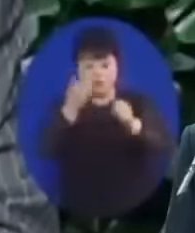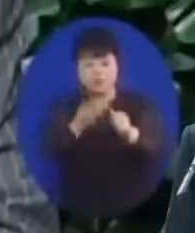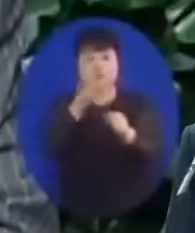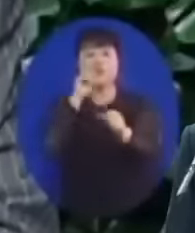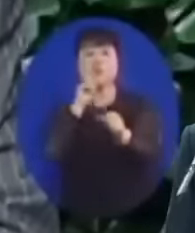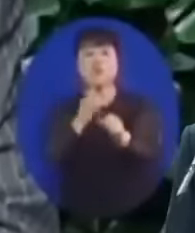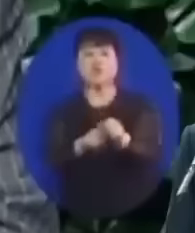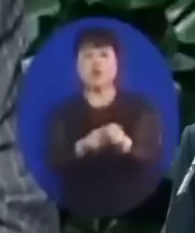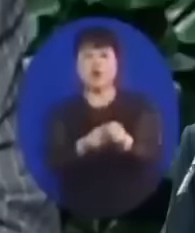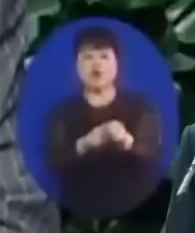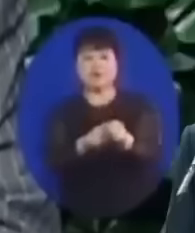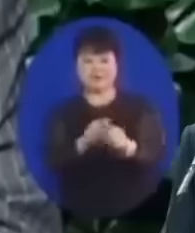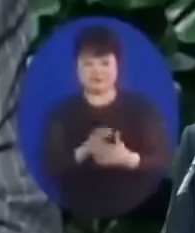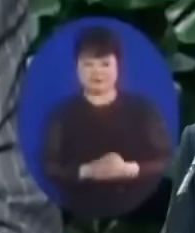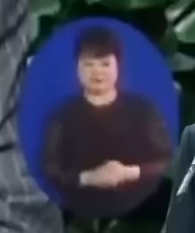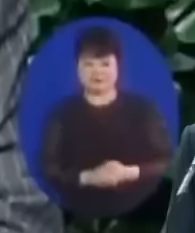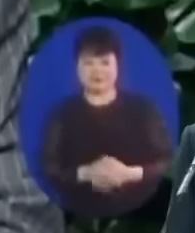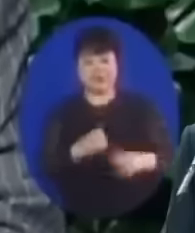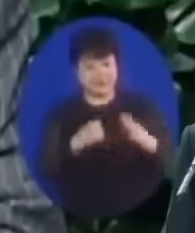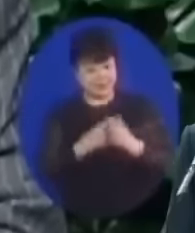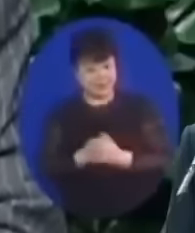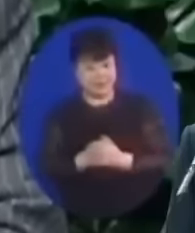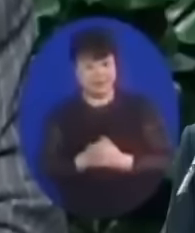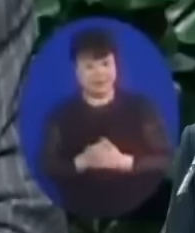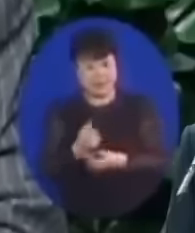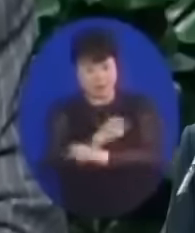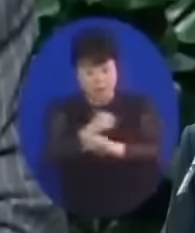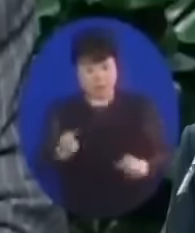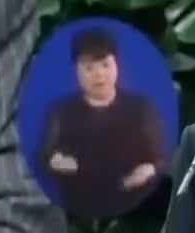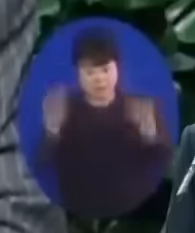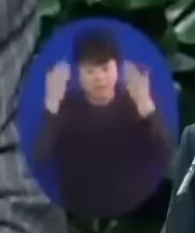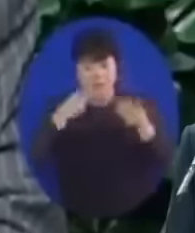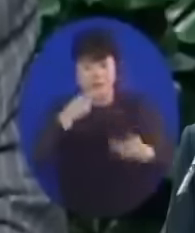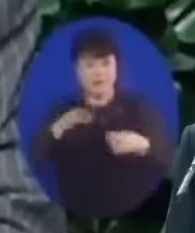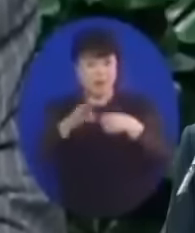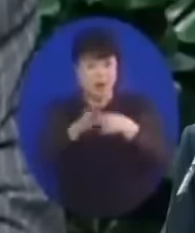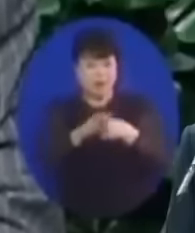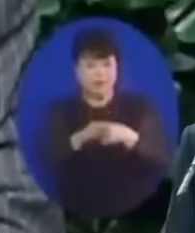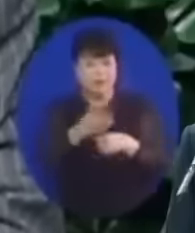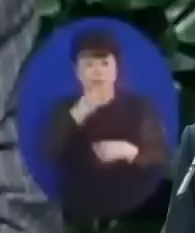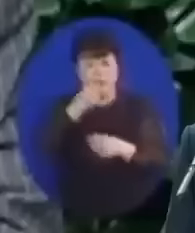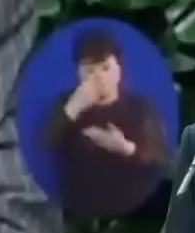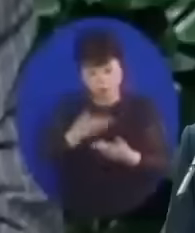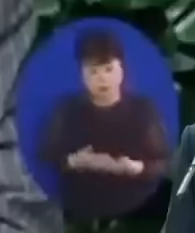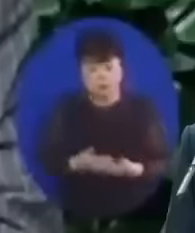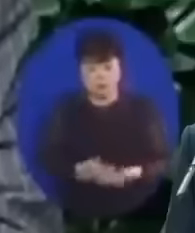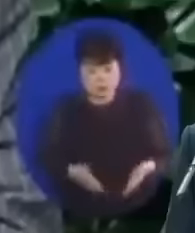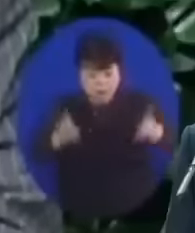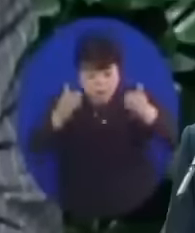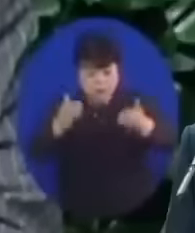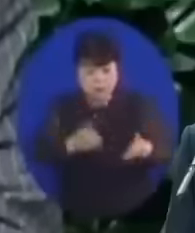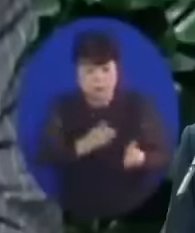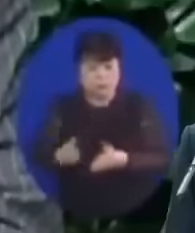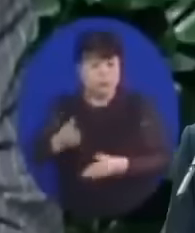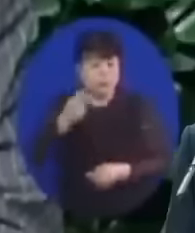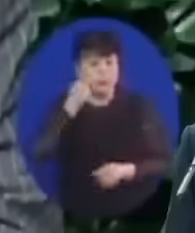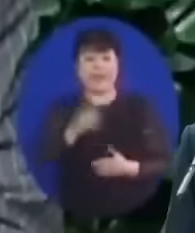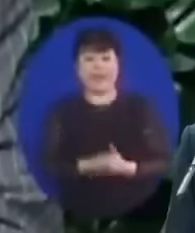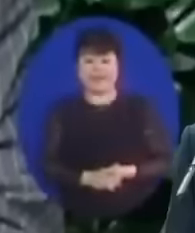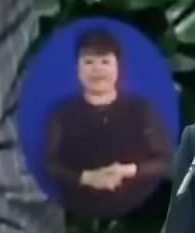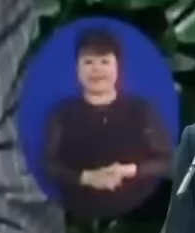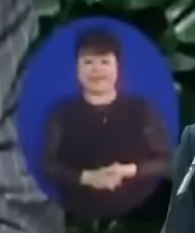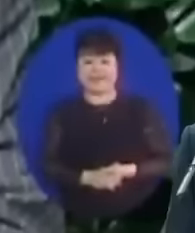주시려고 그렇게 하는 것입니다. 그러므로 그 광야를 지나지 않고는 복을 받을 그릇이 준비가 되지